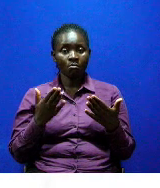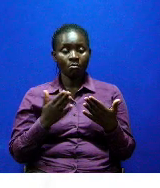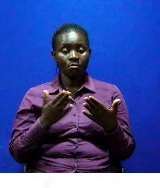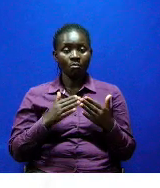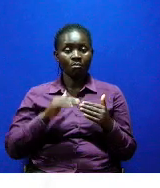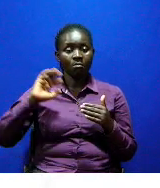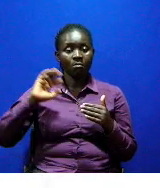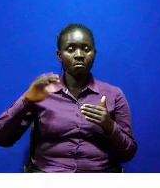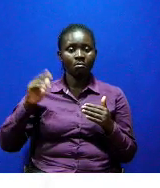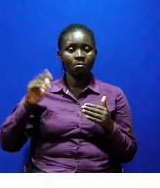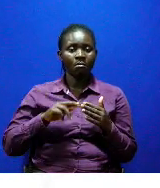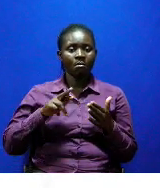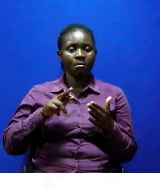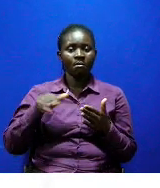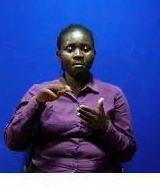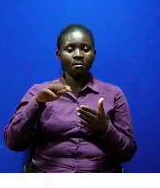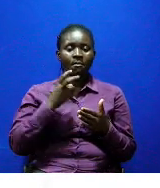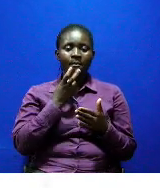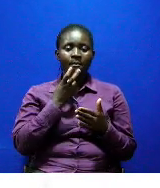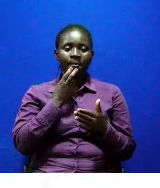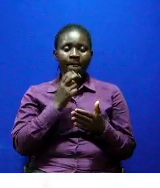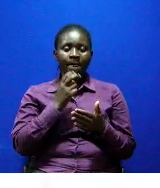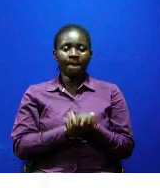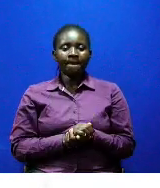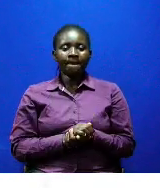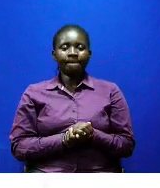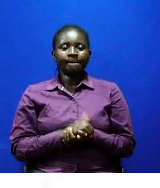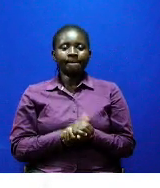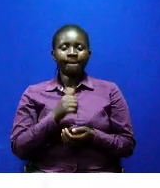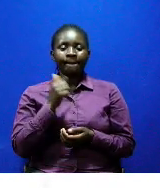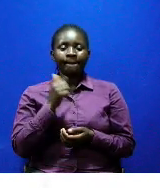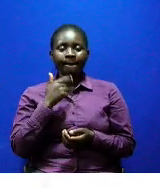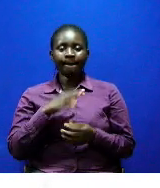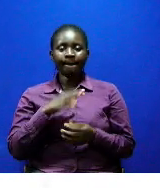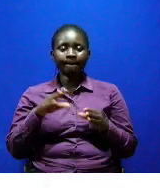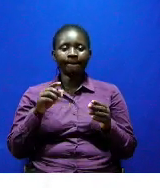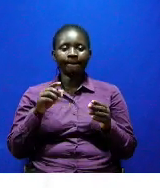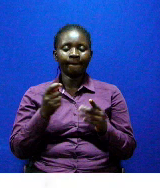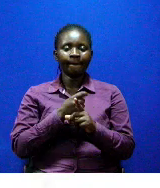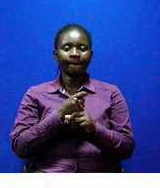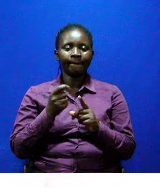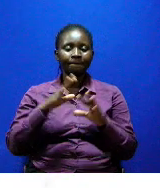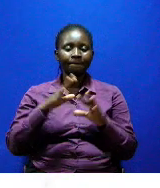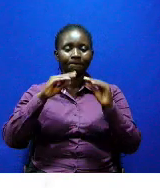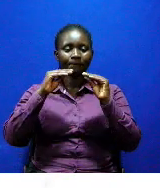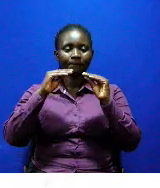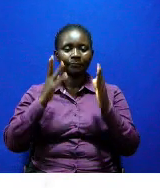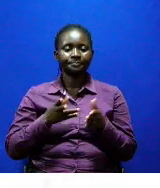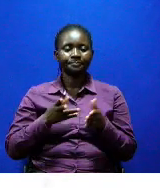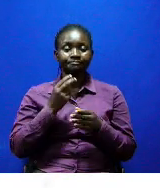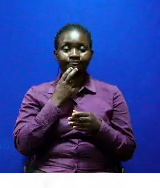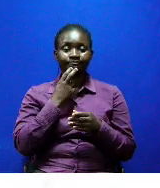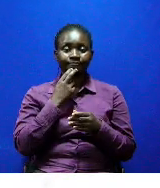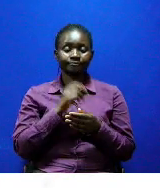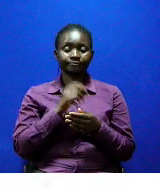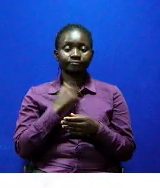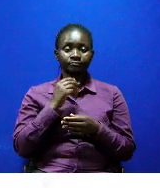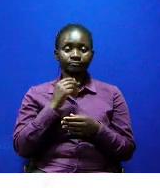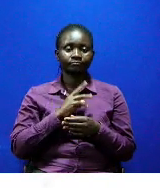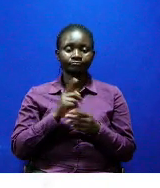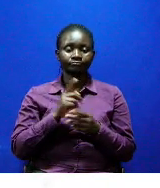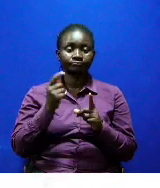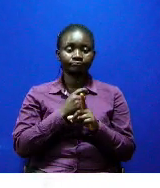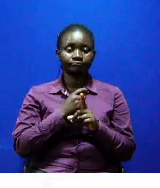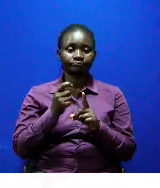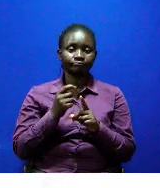kie region ya Nyanza aba alimu bako genda bachi gotoka buna bono Nyanza ya bwata aba alimu bari bari kwegera buna bachi ko